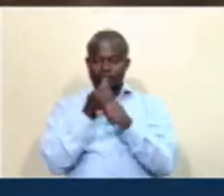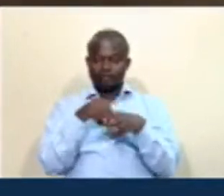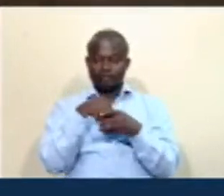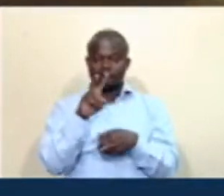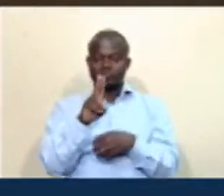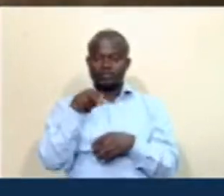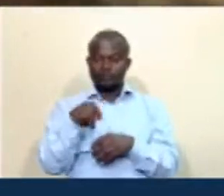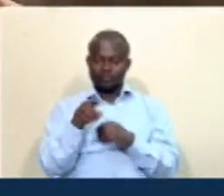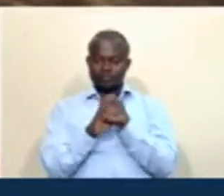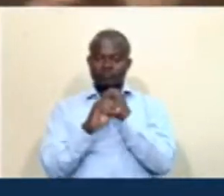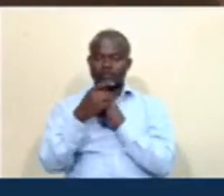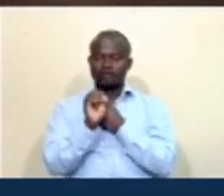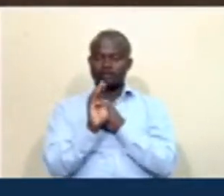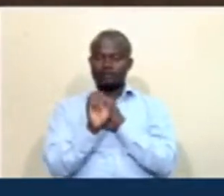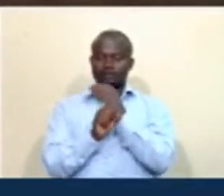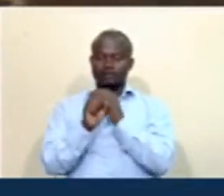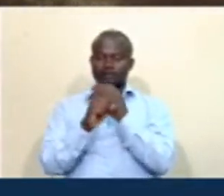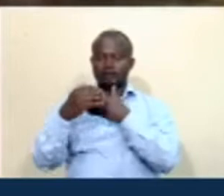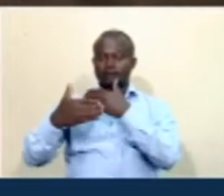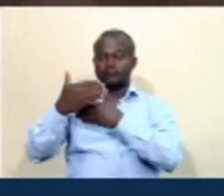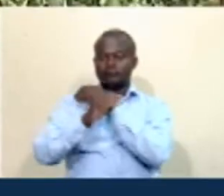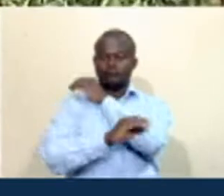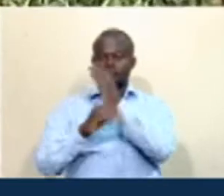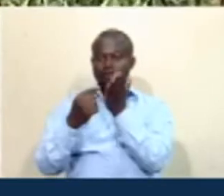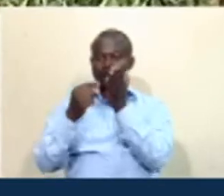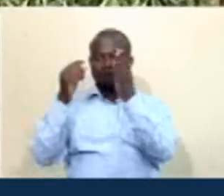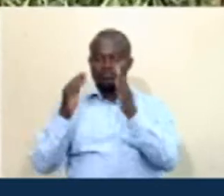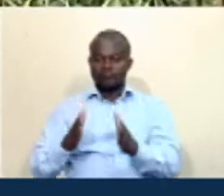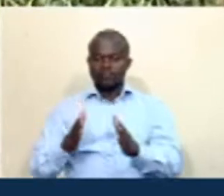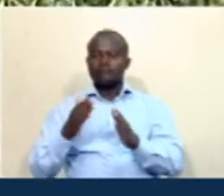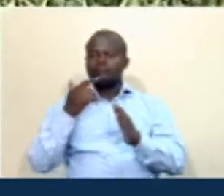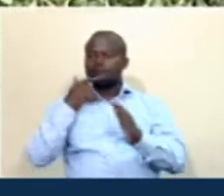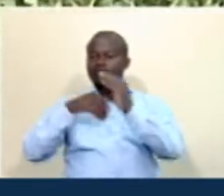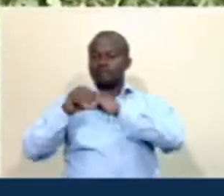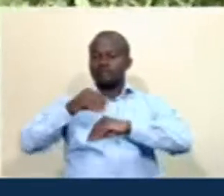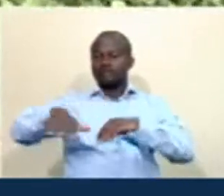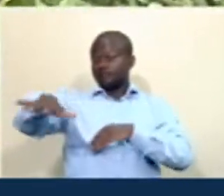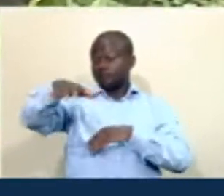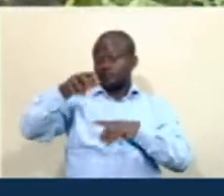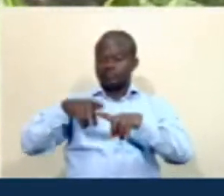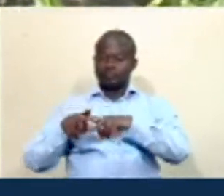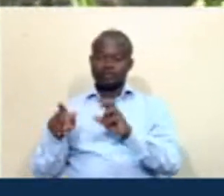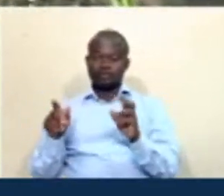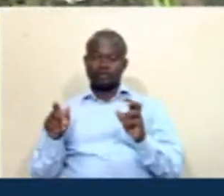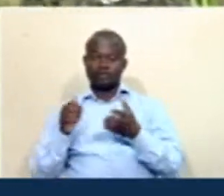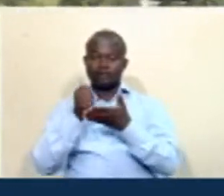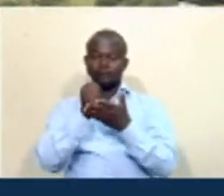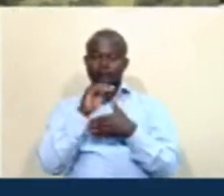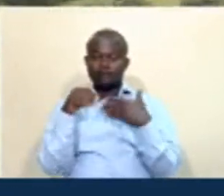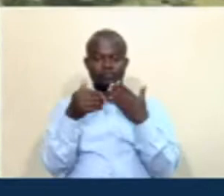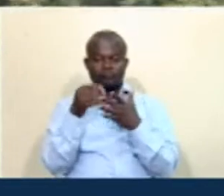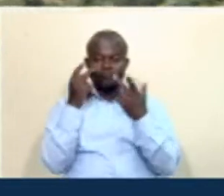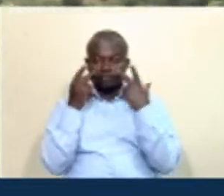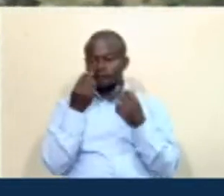mu karere ka Gicumbi mu mirenge ihana imbibi n'igihugu cya Uganda, hari amaguriro atandukanye afasha abaturage